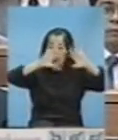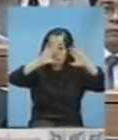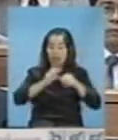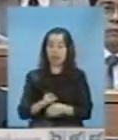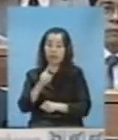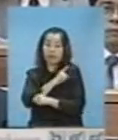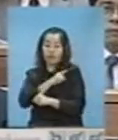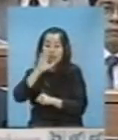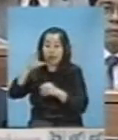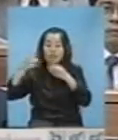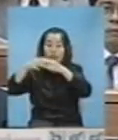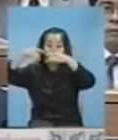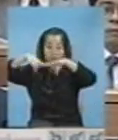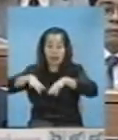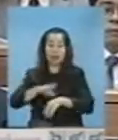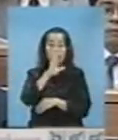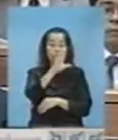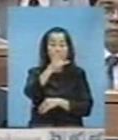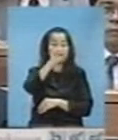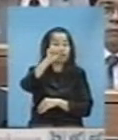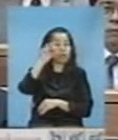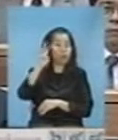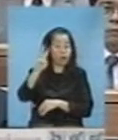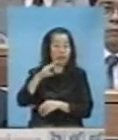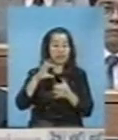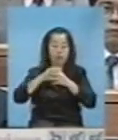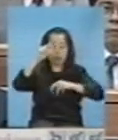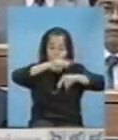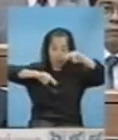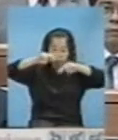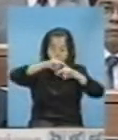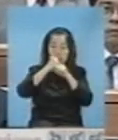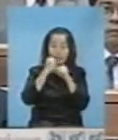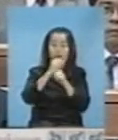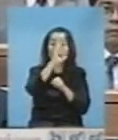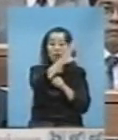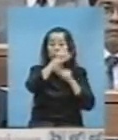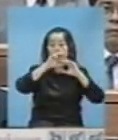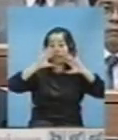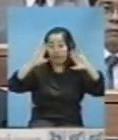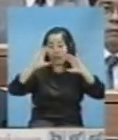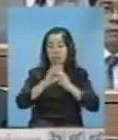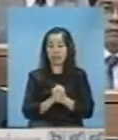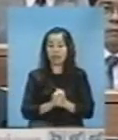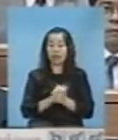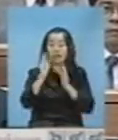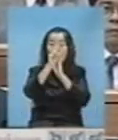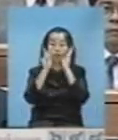ค้านและผู้แทนราษฎรวุฒิสภาในการตรวจสอบการทำหน้าที่ของรัฐบาลรัฐธรร